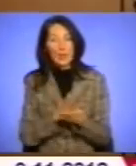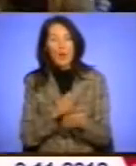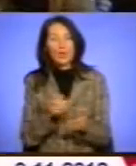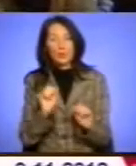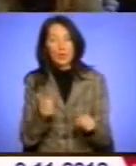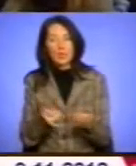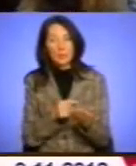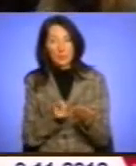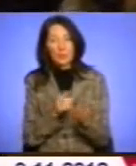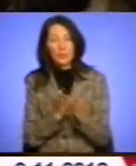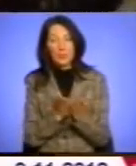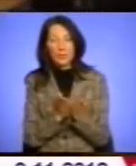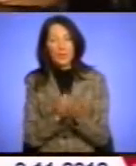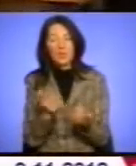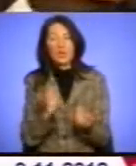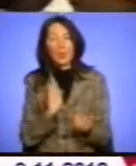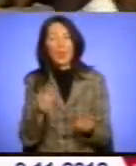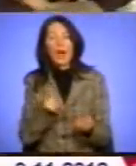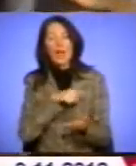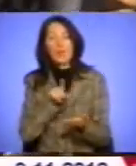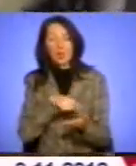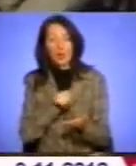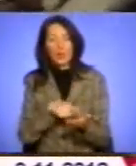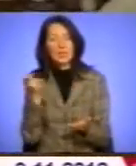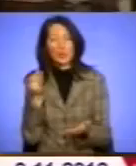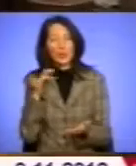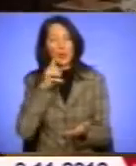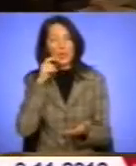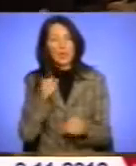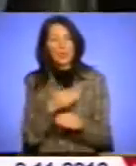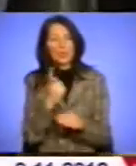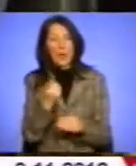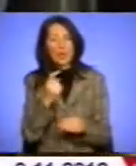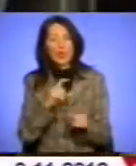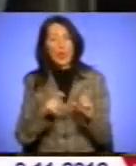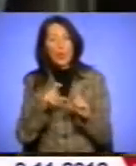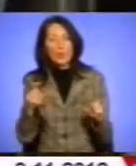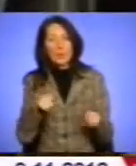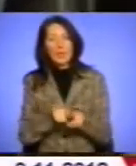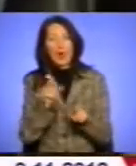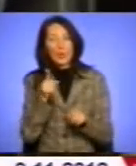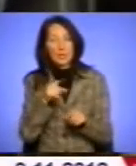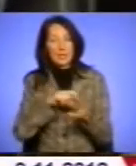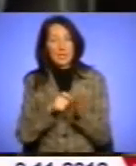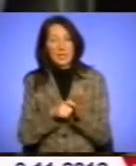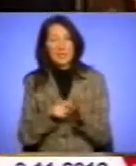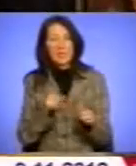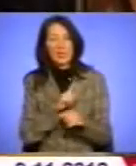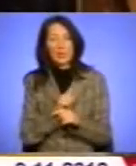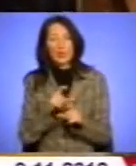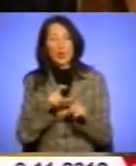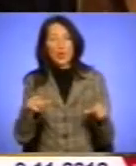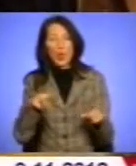першоджерела. А ще відбулася вікторина з історії України між першокурсниками та 11-класниками Тернопільської школи-ліцею номер